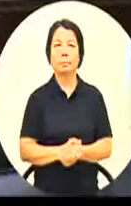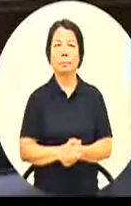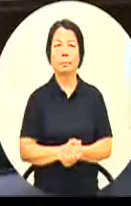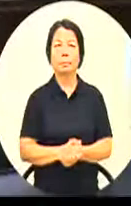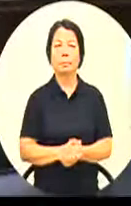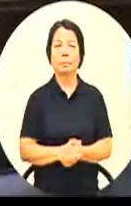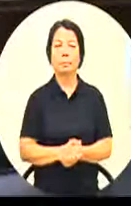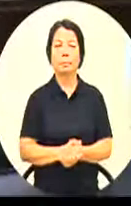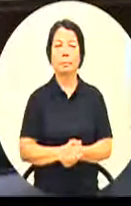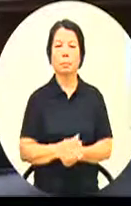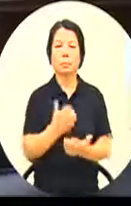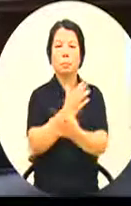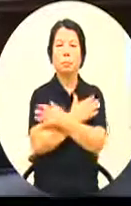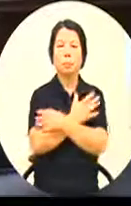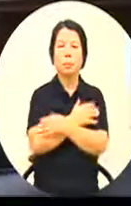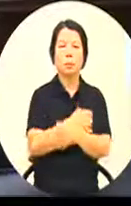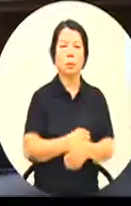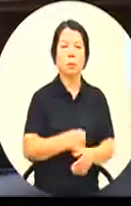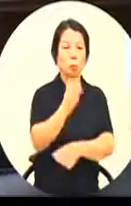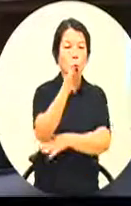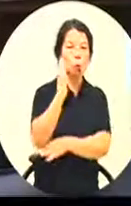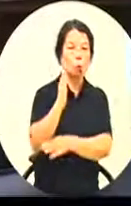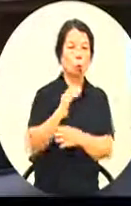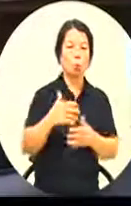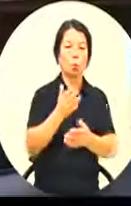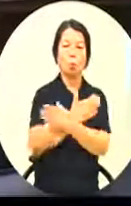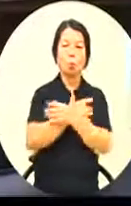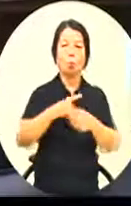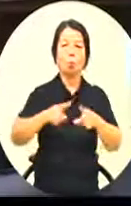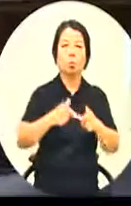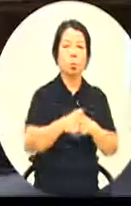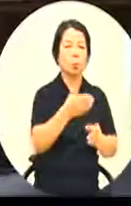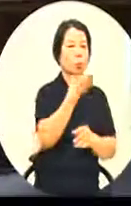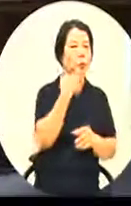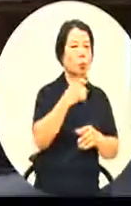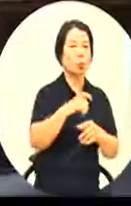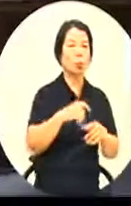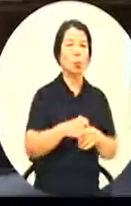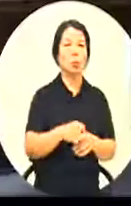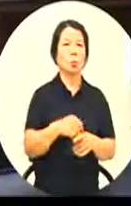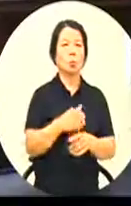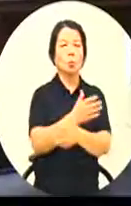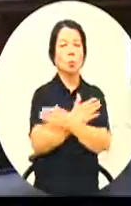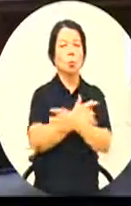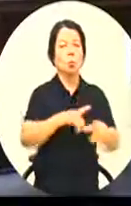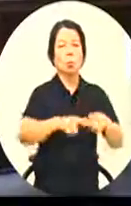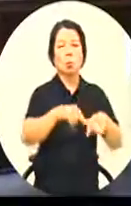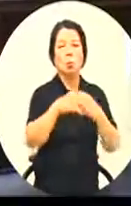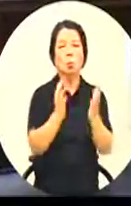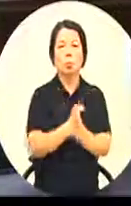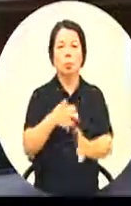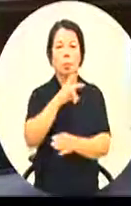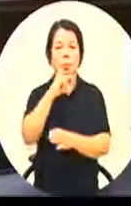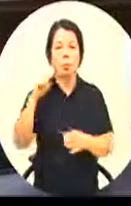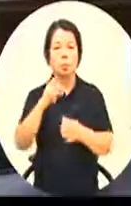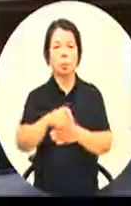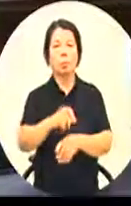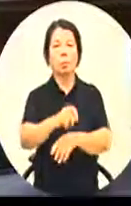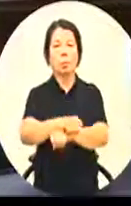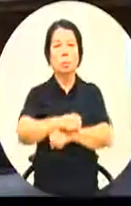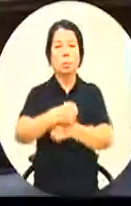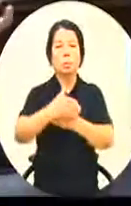非营利幼稚园跟公营幼稚园没有在上英文的课程，我姑且认为是课程，但是就